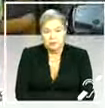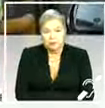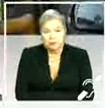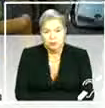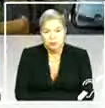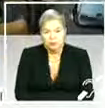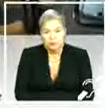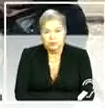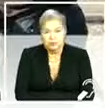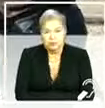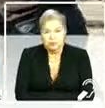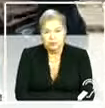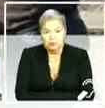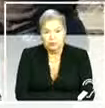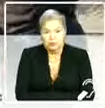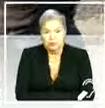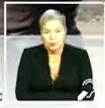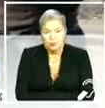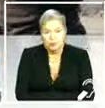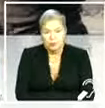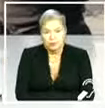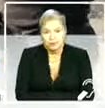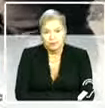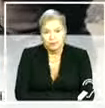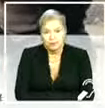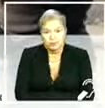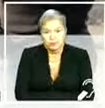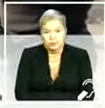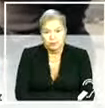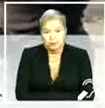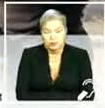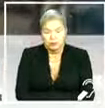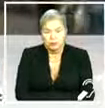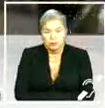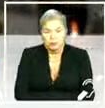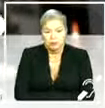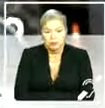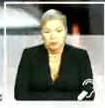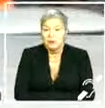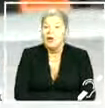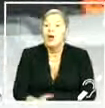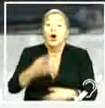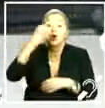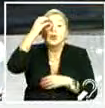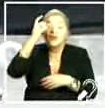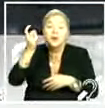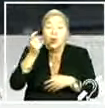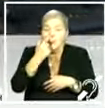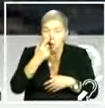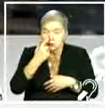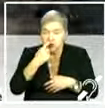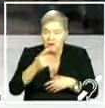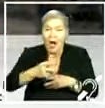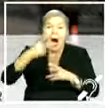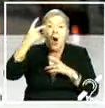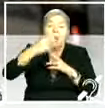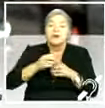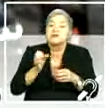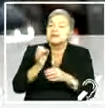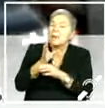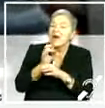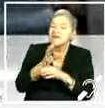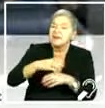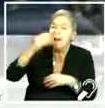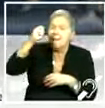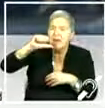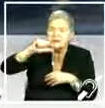неинтересно продавать этот бензин или дизель. Отсюда возникали локальные дефициты. Executivul de la Moscova a interzis exportul